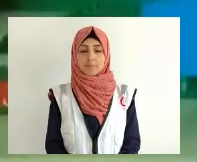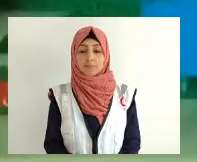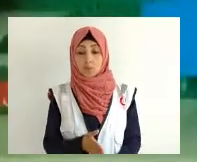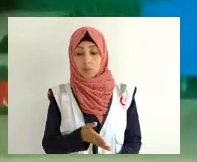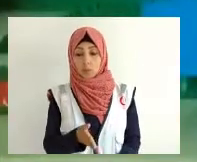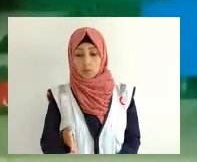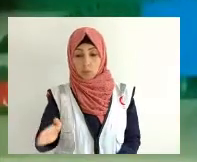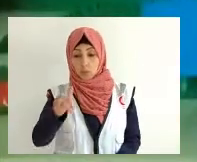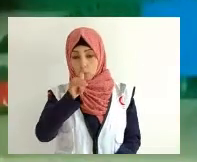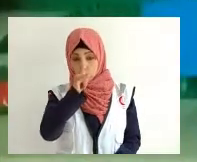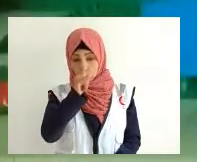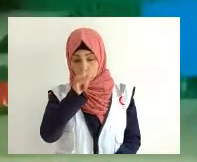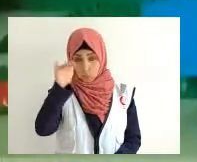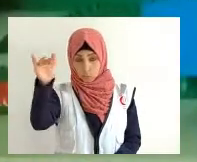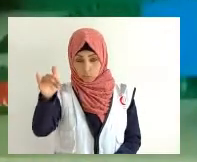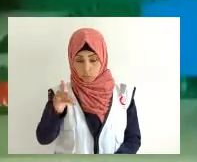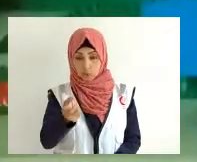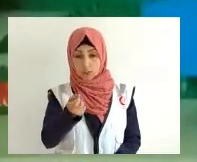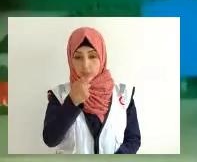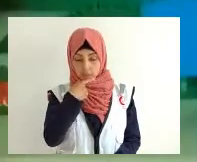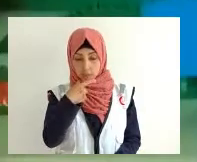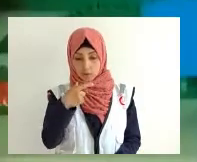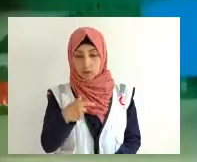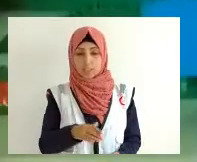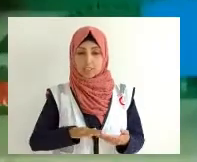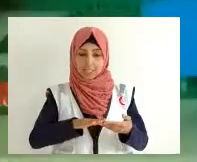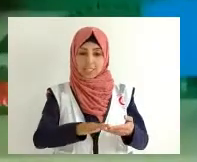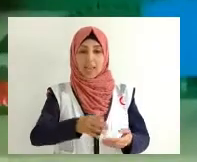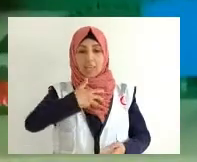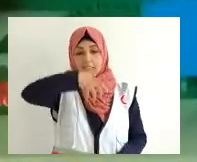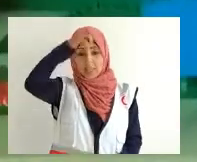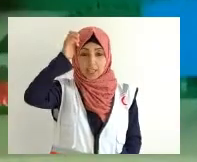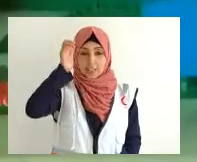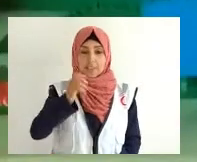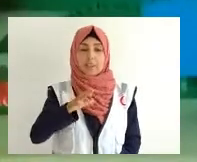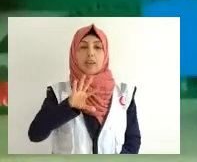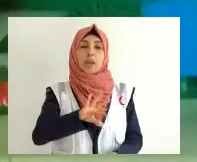وراح وحيد القرن يجيب معه الدواء.